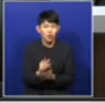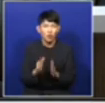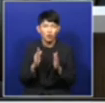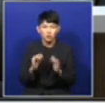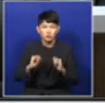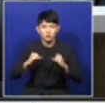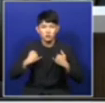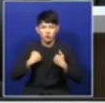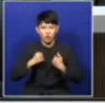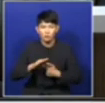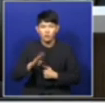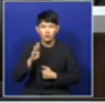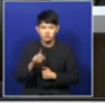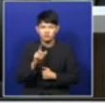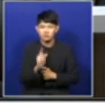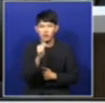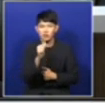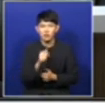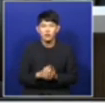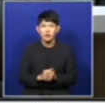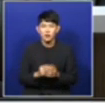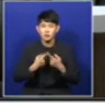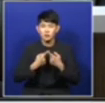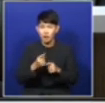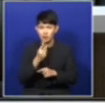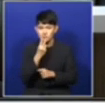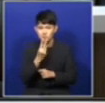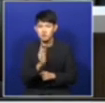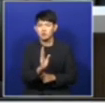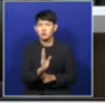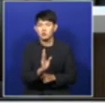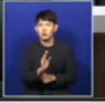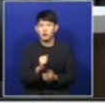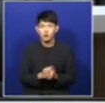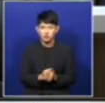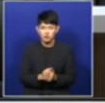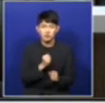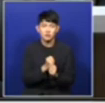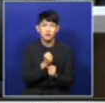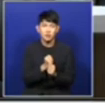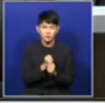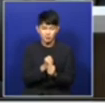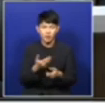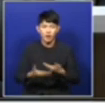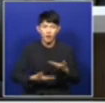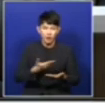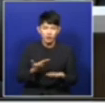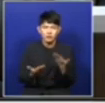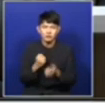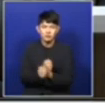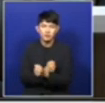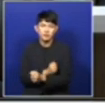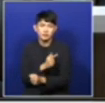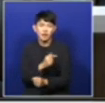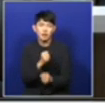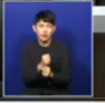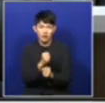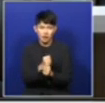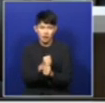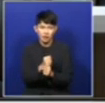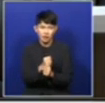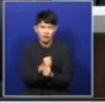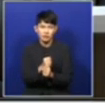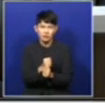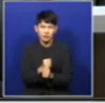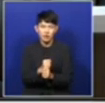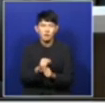หลักแต่ไม่ได้ดูว่ากิจการการจ้างงานสัดส่ว